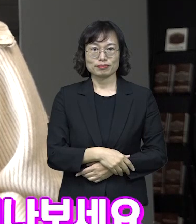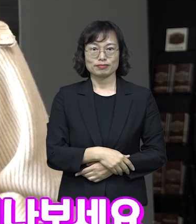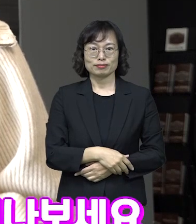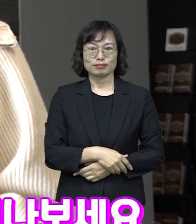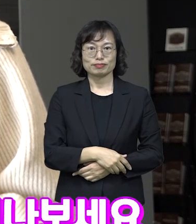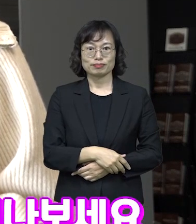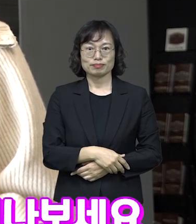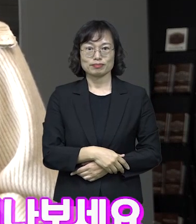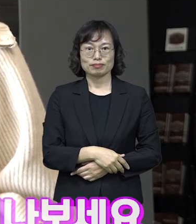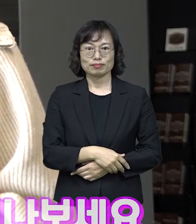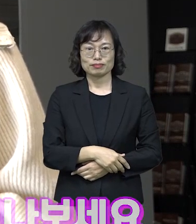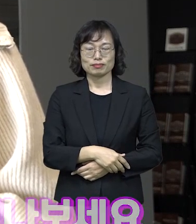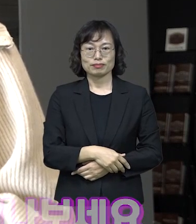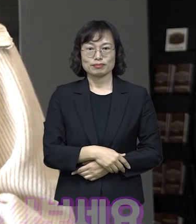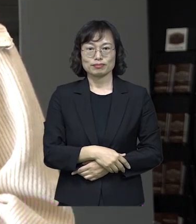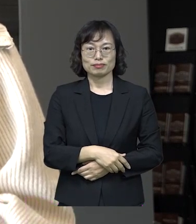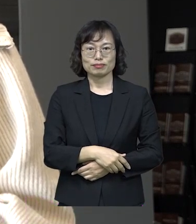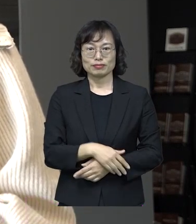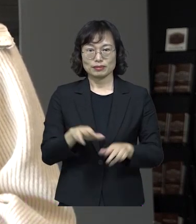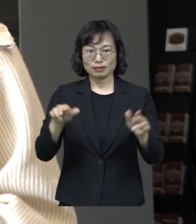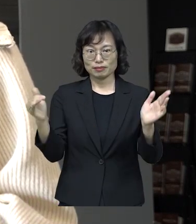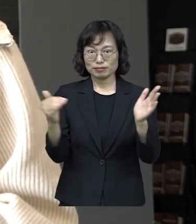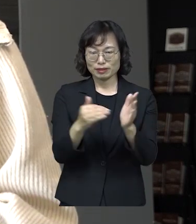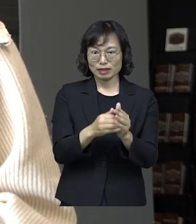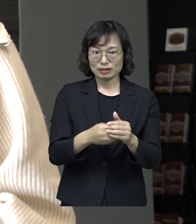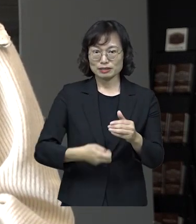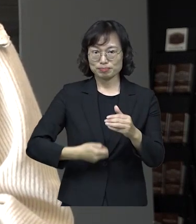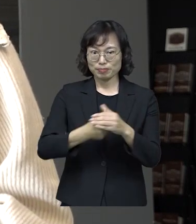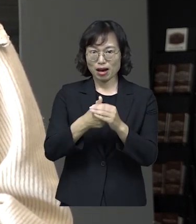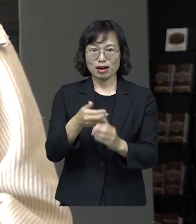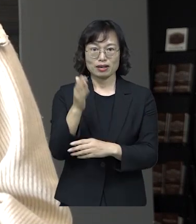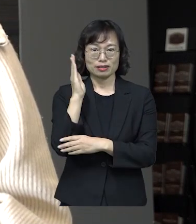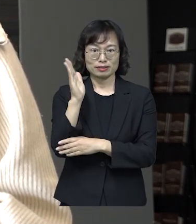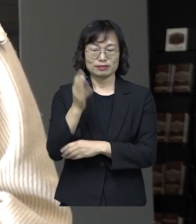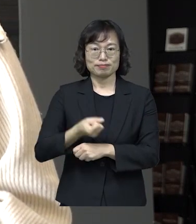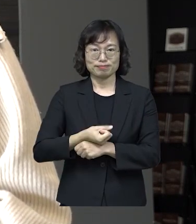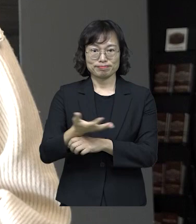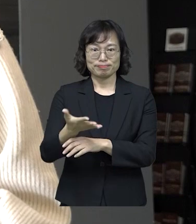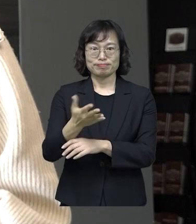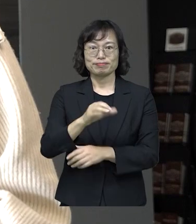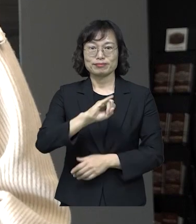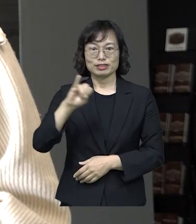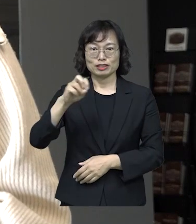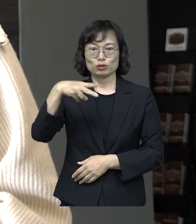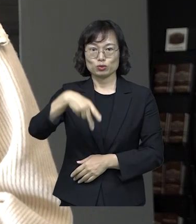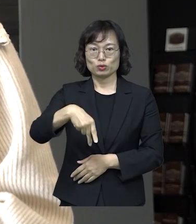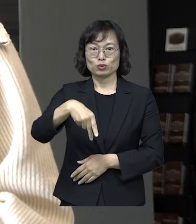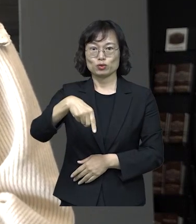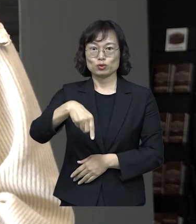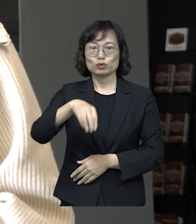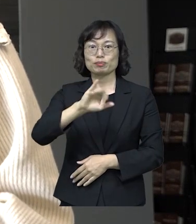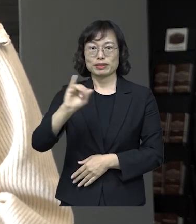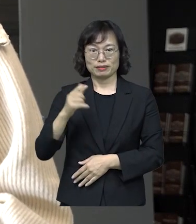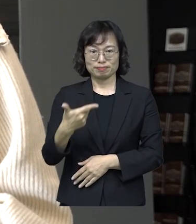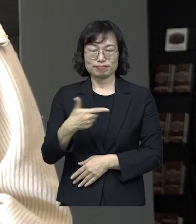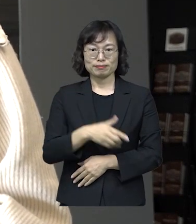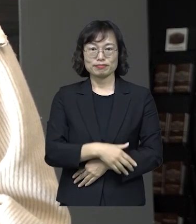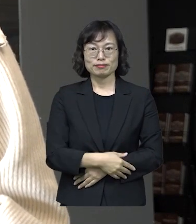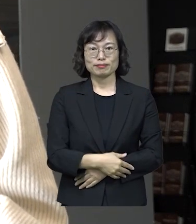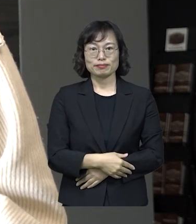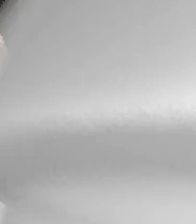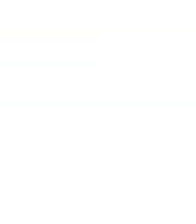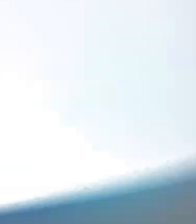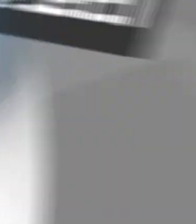양산 시립박물관에서 특별한 시간여행을 경험해 보신 건 어떨까요? 지금까지 이슈연구소 이수빈